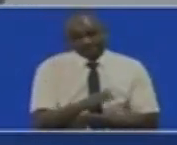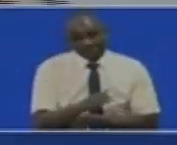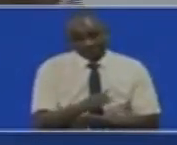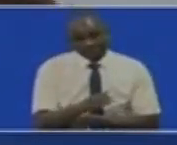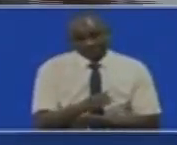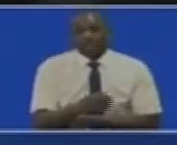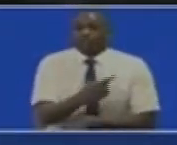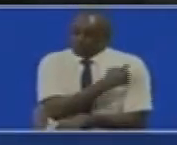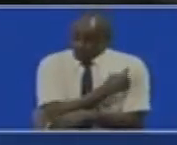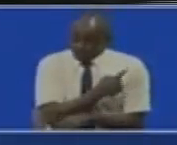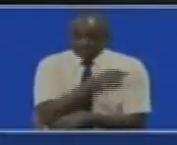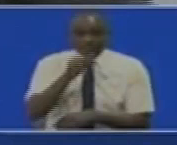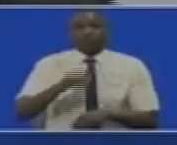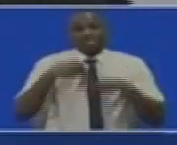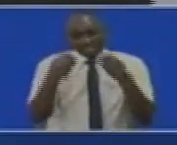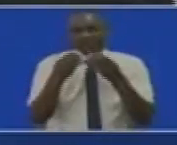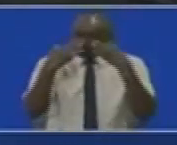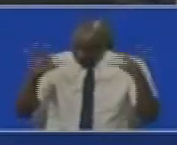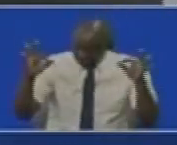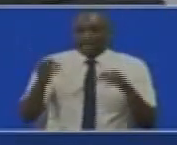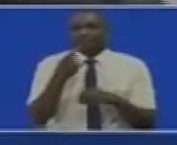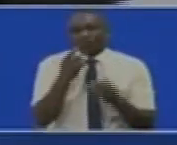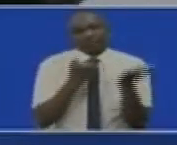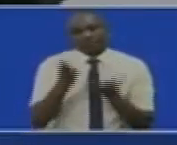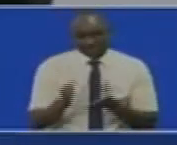So doctors will provide free medical services.